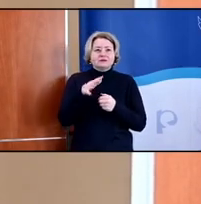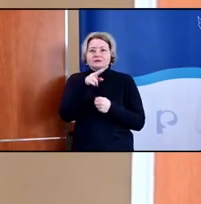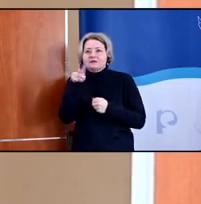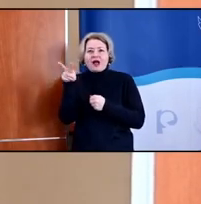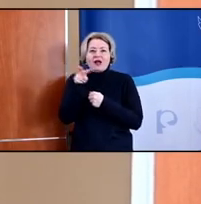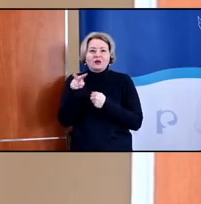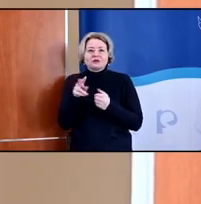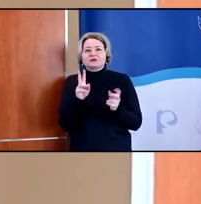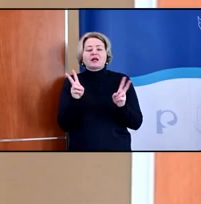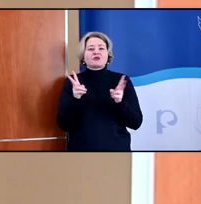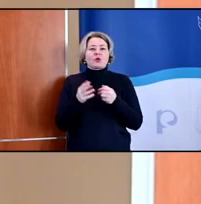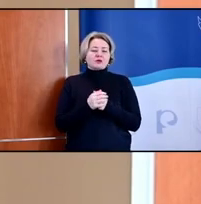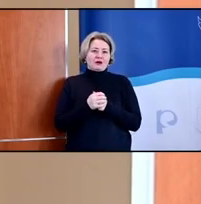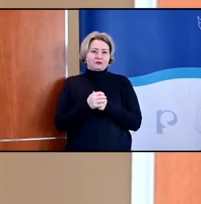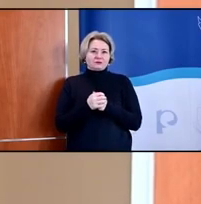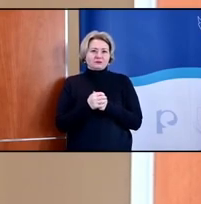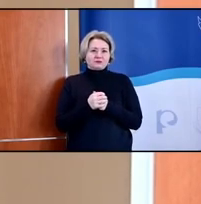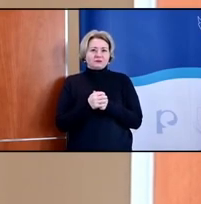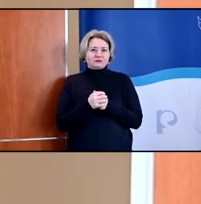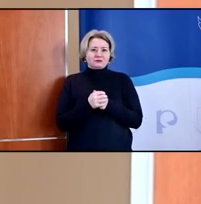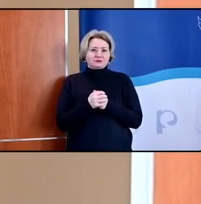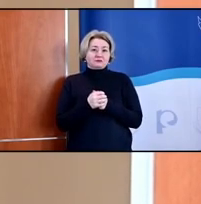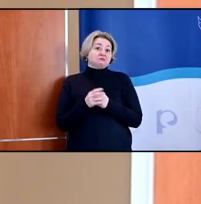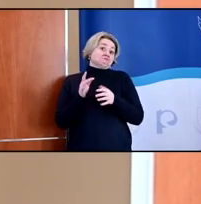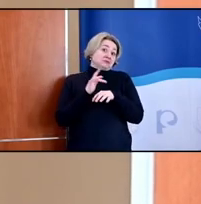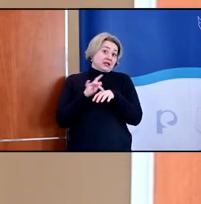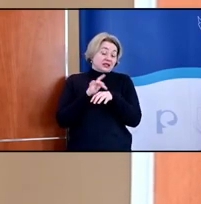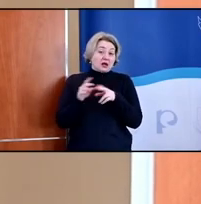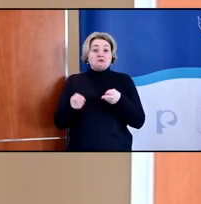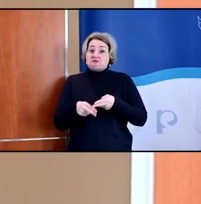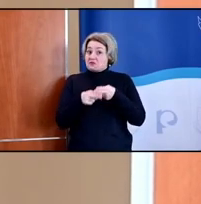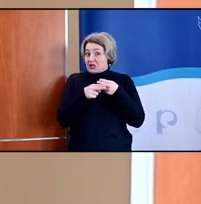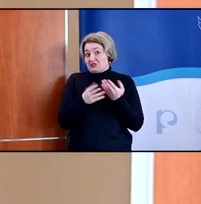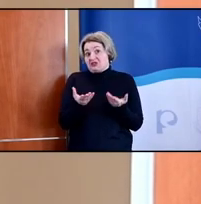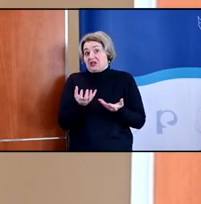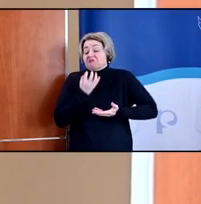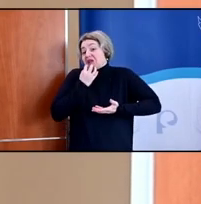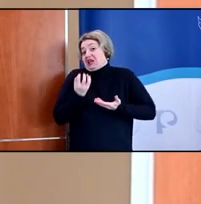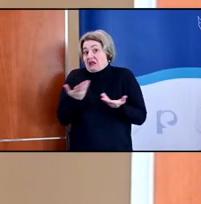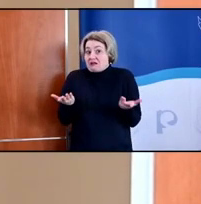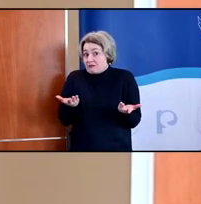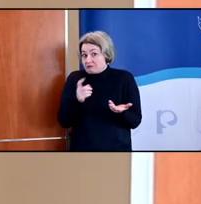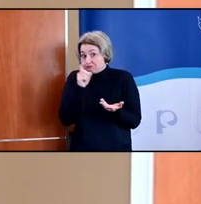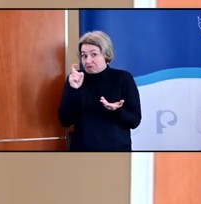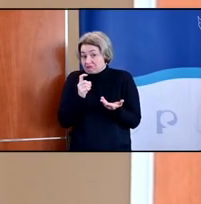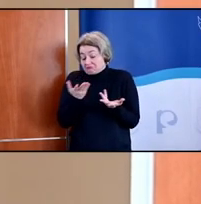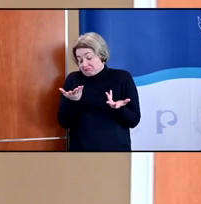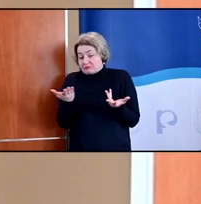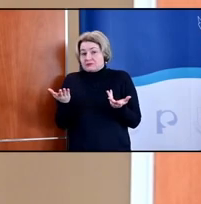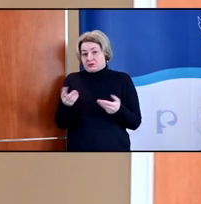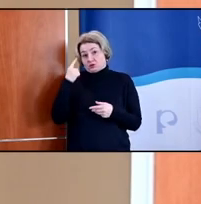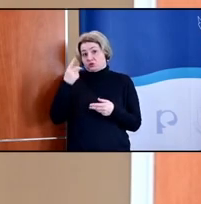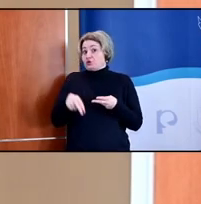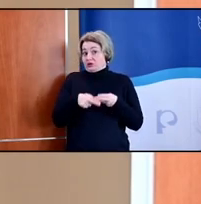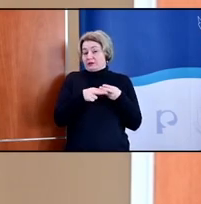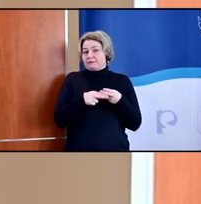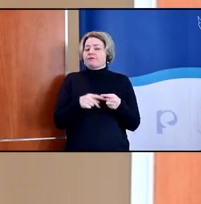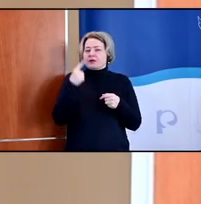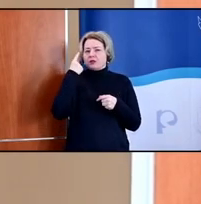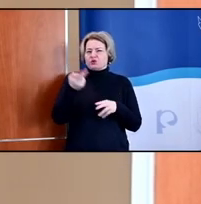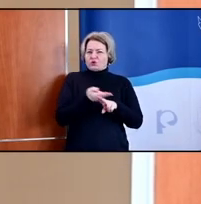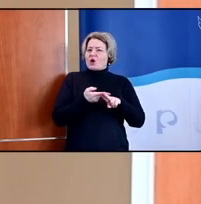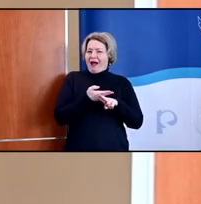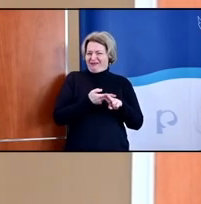ásban segítséget nyújtani bármiben amikor ha igénye van rá tudtuk azt hogy ezek a kávézók nem